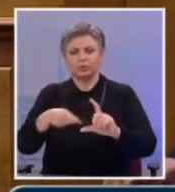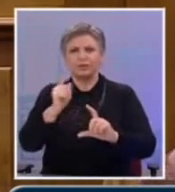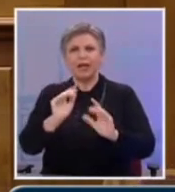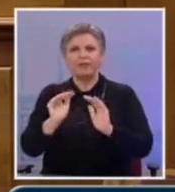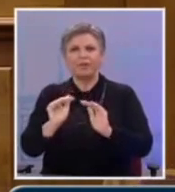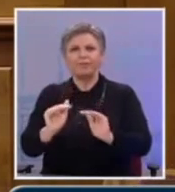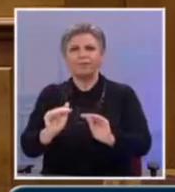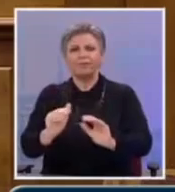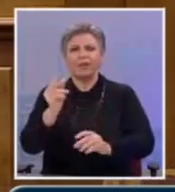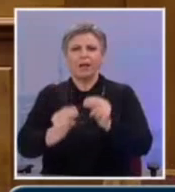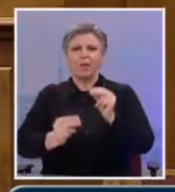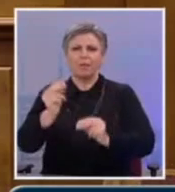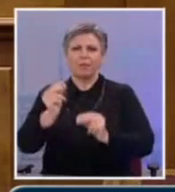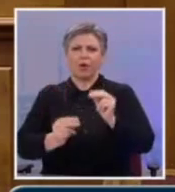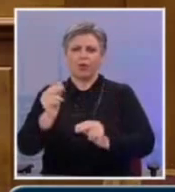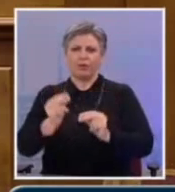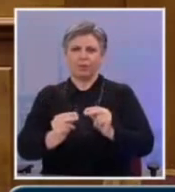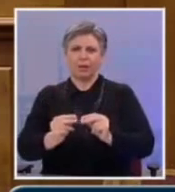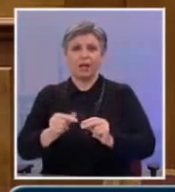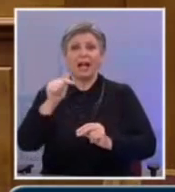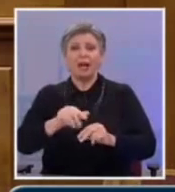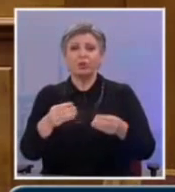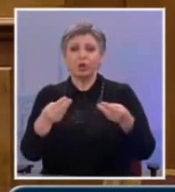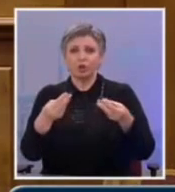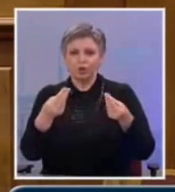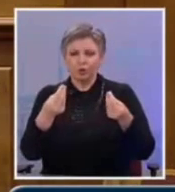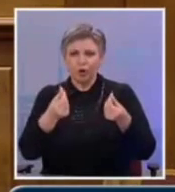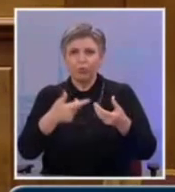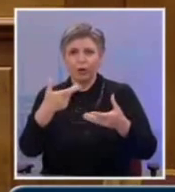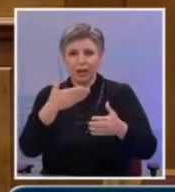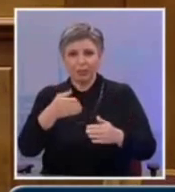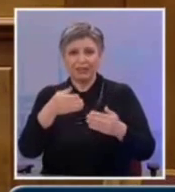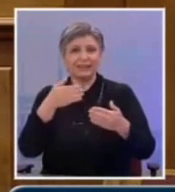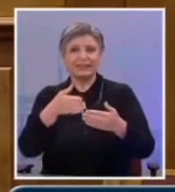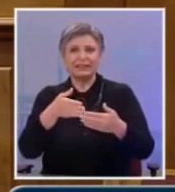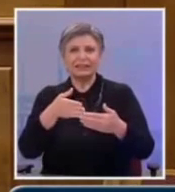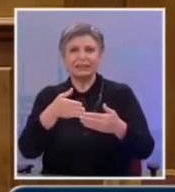προβλήματος με αυτή την πολιτική. Δεν μπορούμε να βγούμε από την κρίση. Αυτό είναι το ζήτημα.